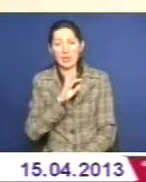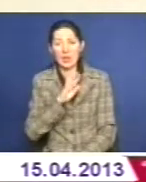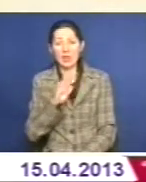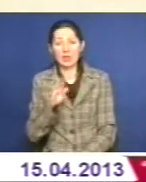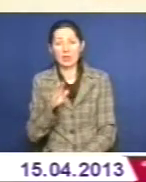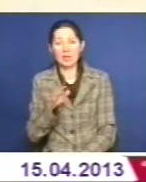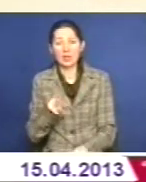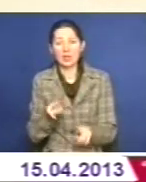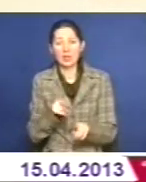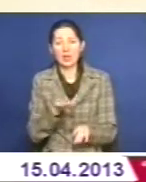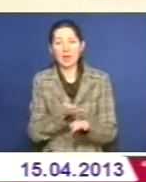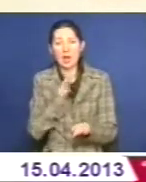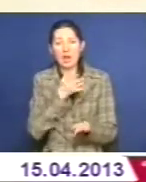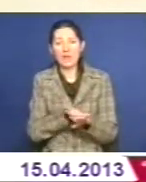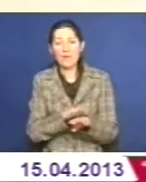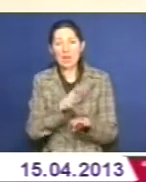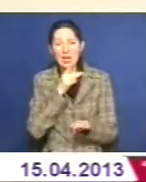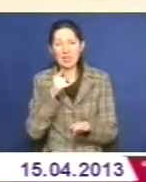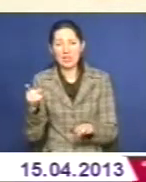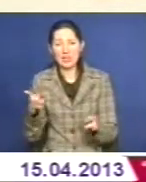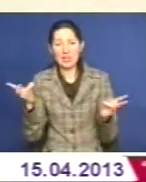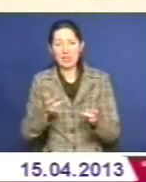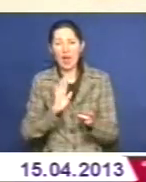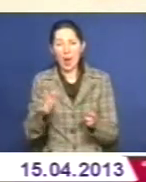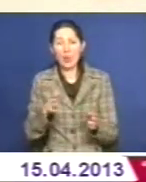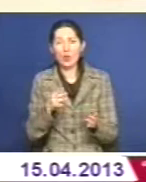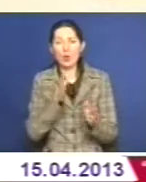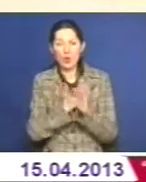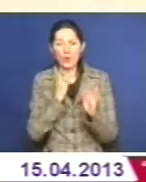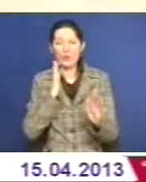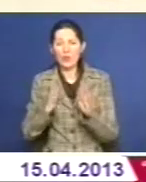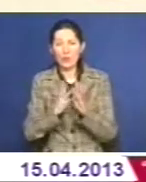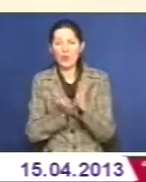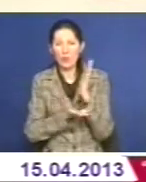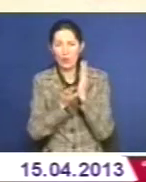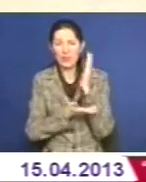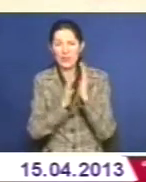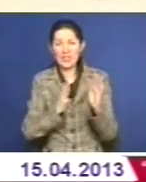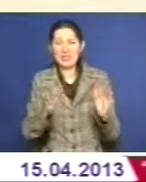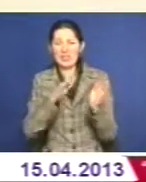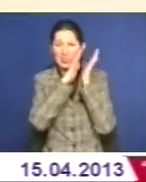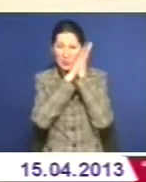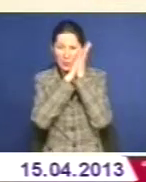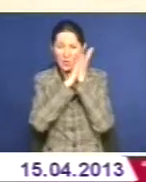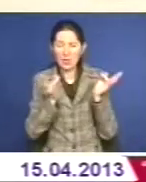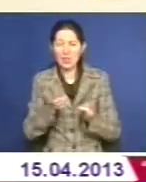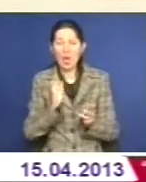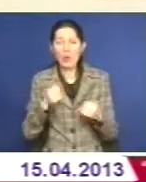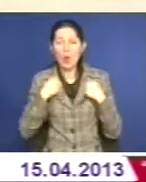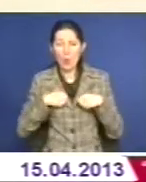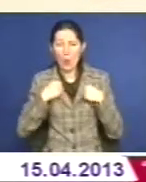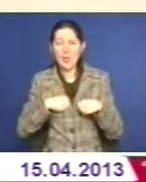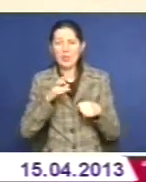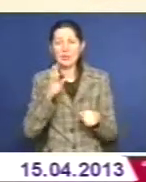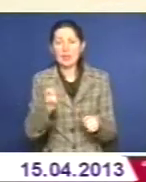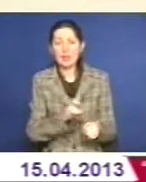нелагідні часи. Треба ж було ліжко спати, треба ж було помитися священнику. Він носив зброю,